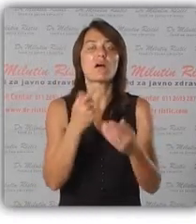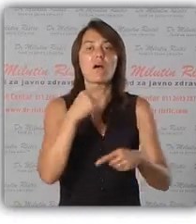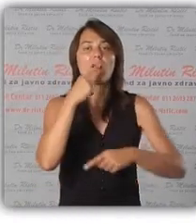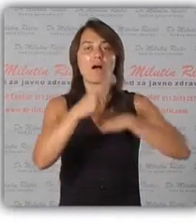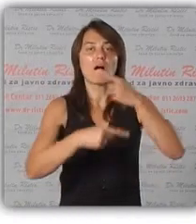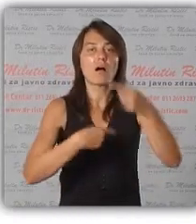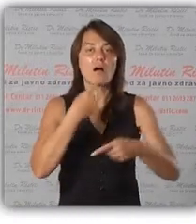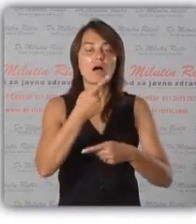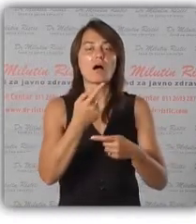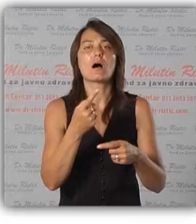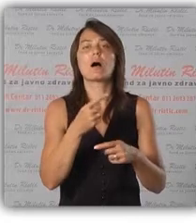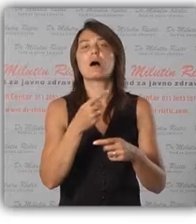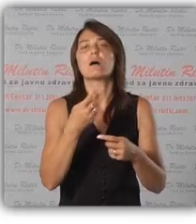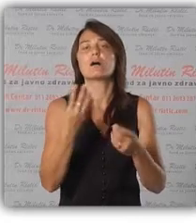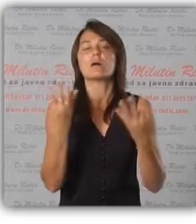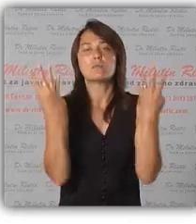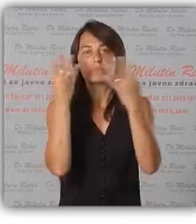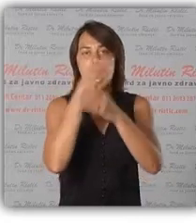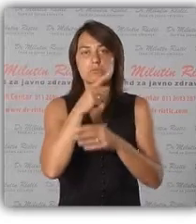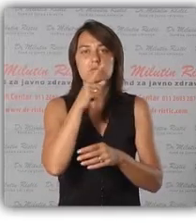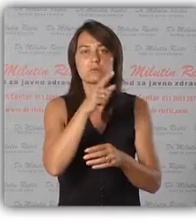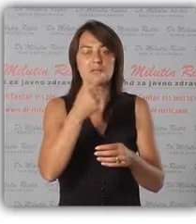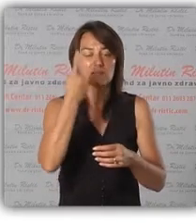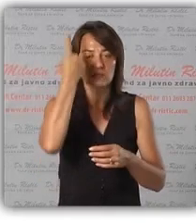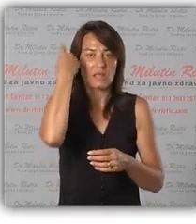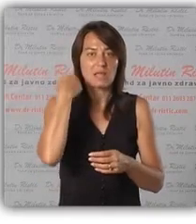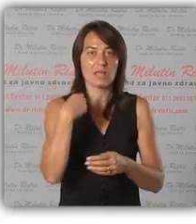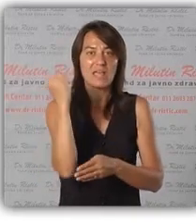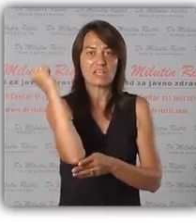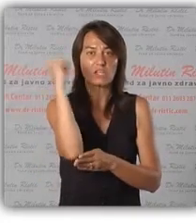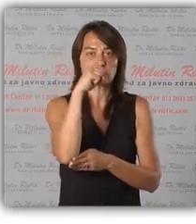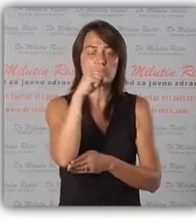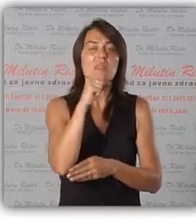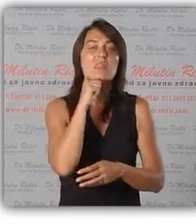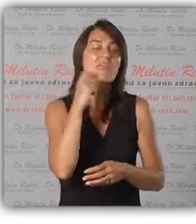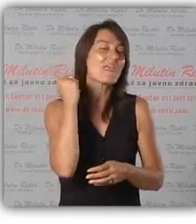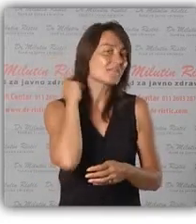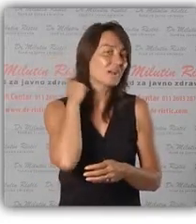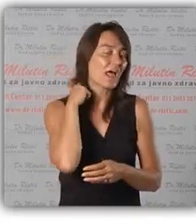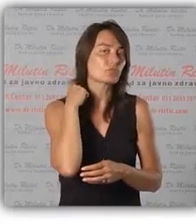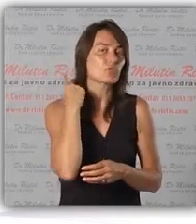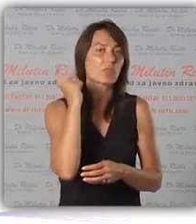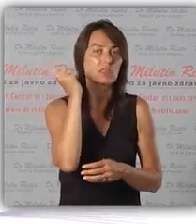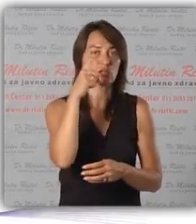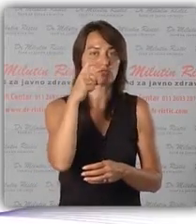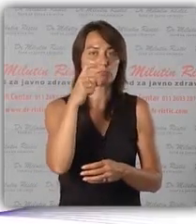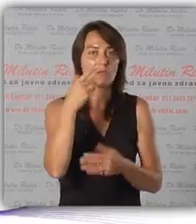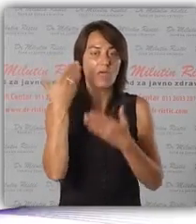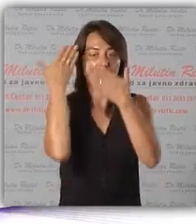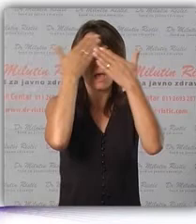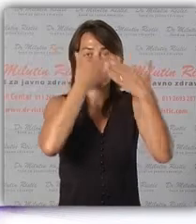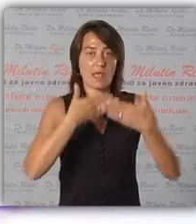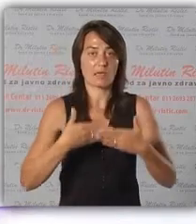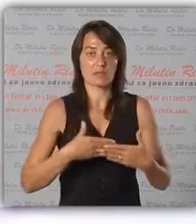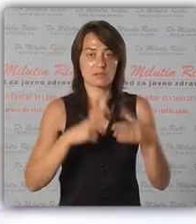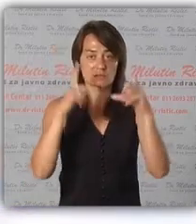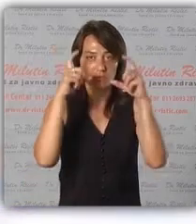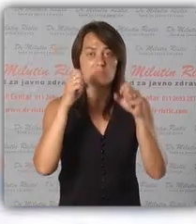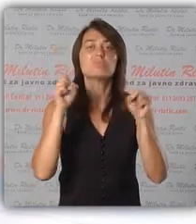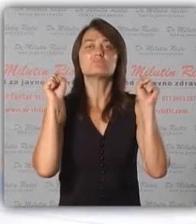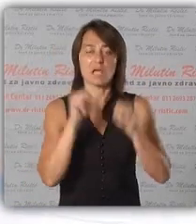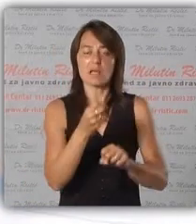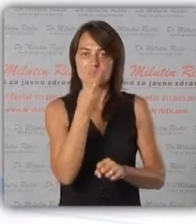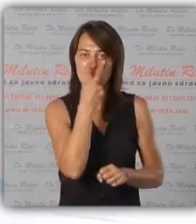slučajeva nastaje kao posledica degenerativnog procesa duž celog kičmenog stuba pa i u vratnoj kičmi.